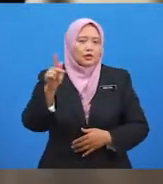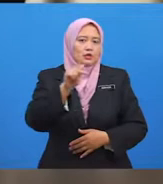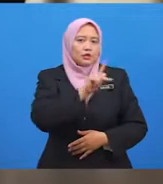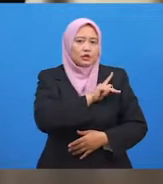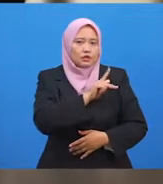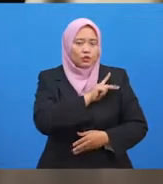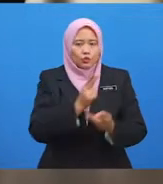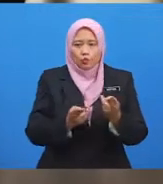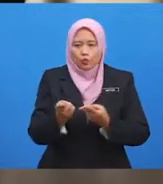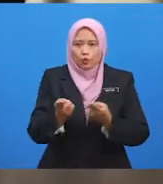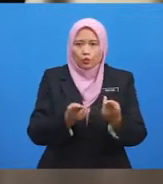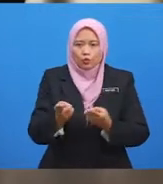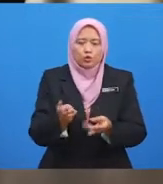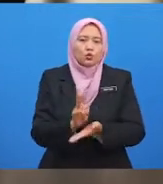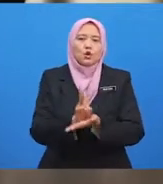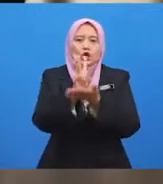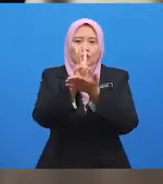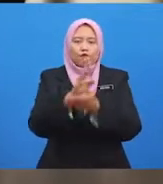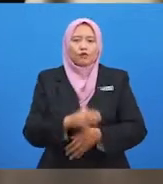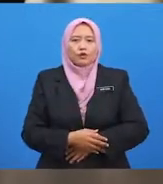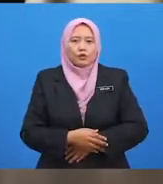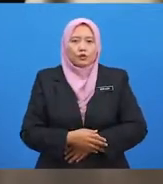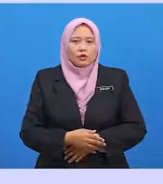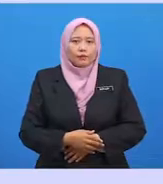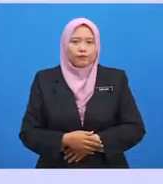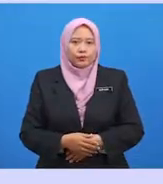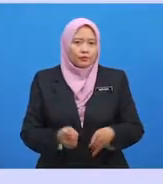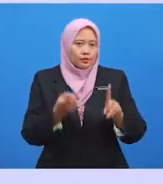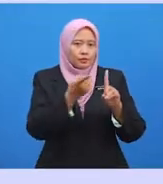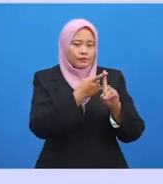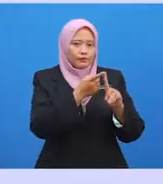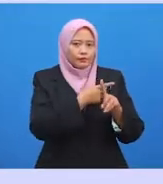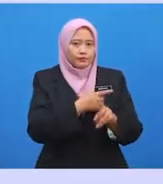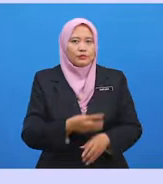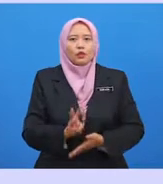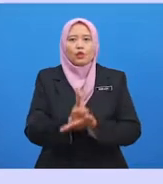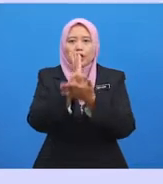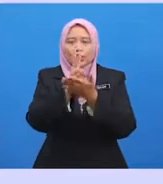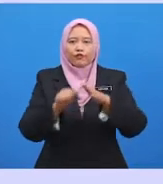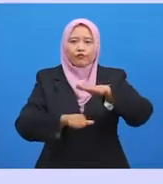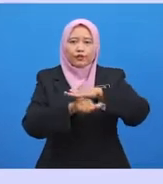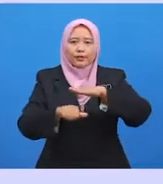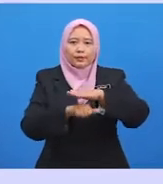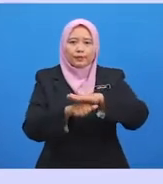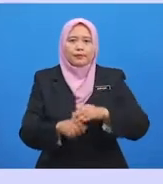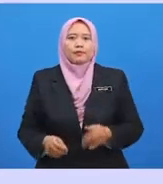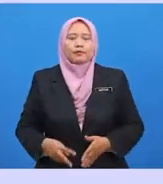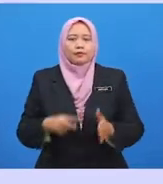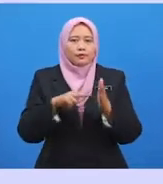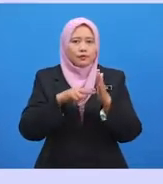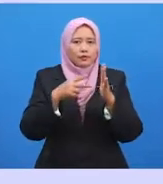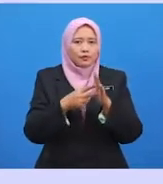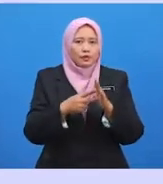pengurusannya diantara pengurusannya ialah pertama wakaf am Yaitu harta